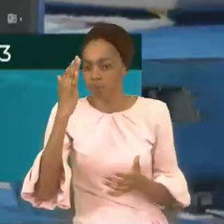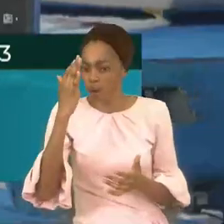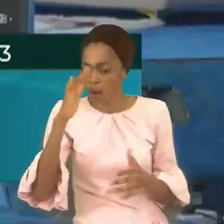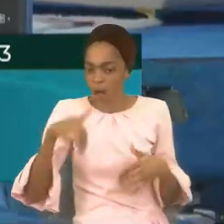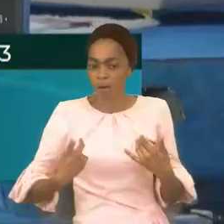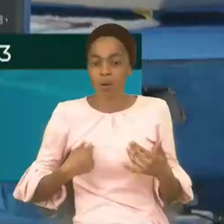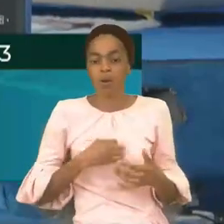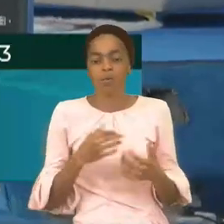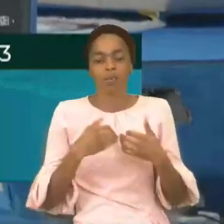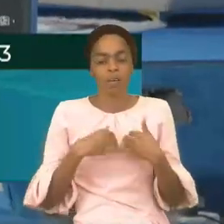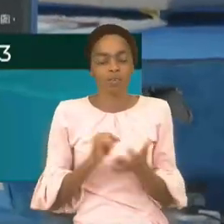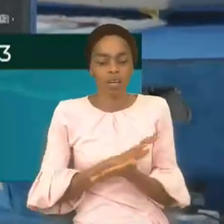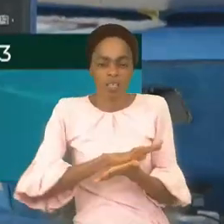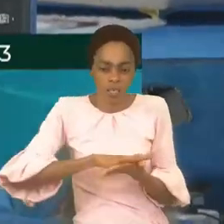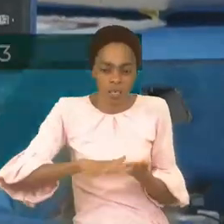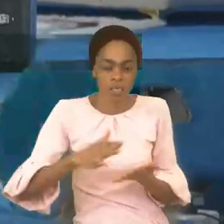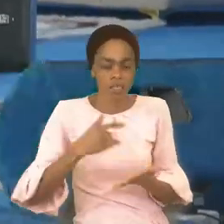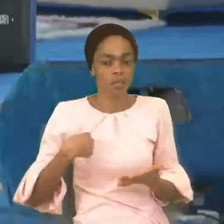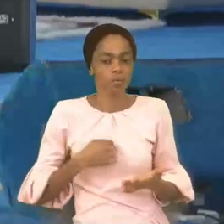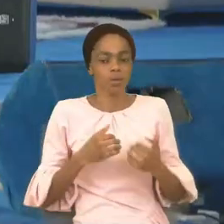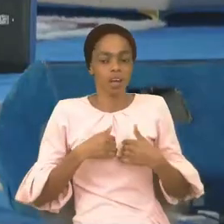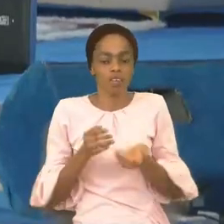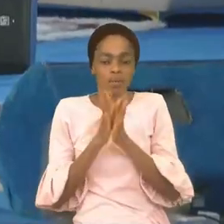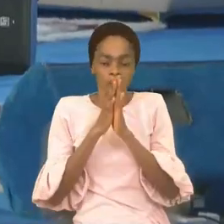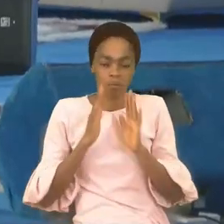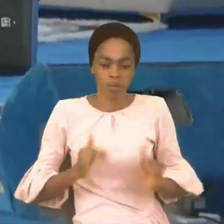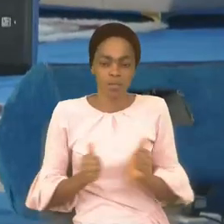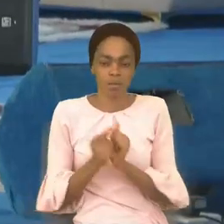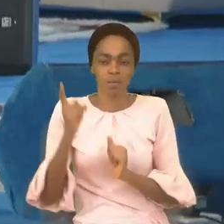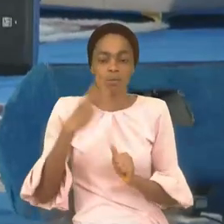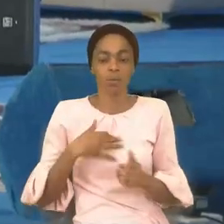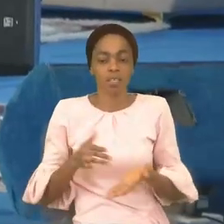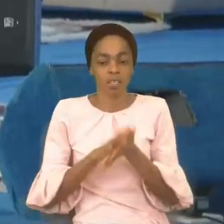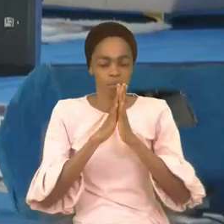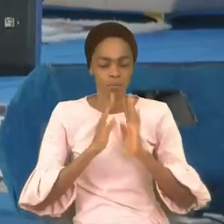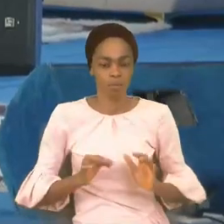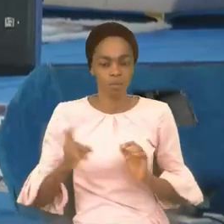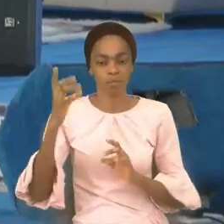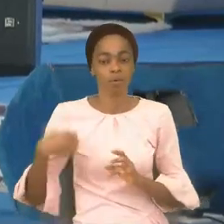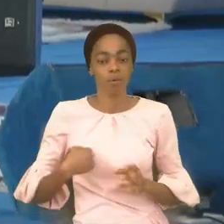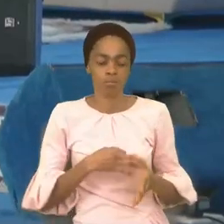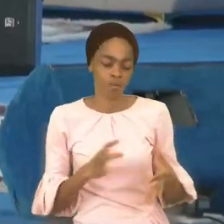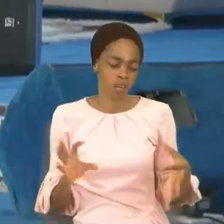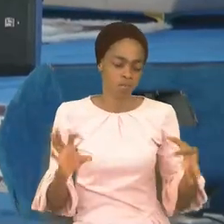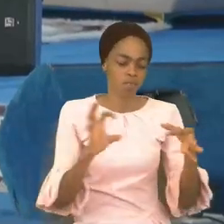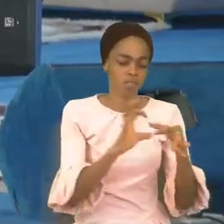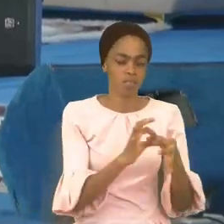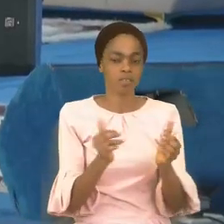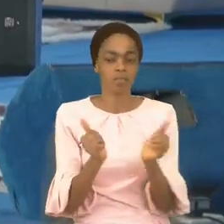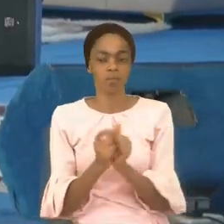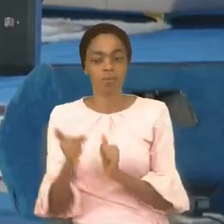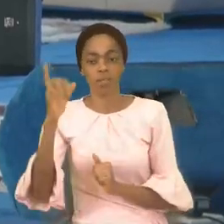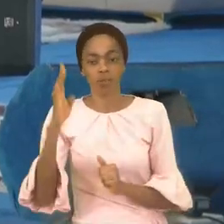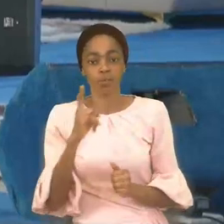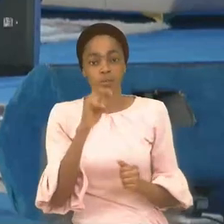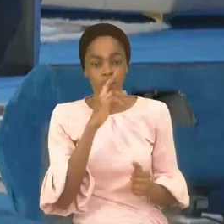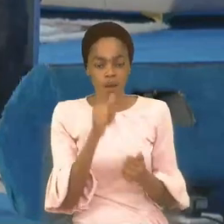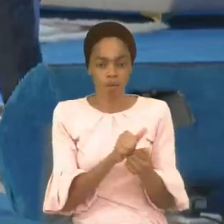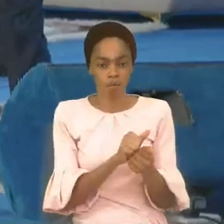purification, c'est comme ça que nous avons cette paix avec Dieu, et la paix de Dieu et nous sommes réconciliés avec Dieu. Nous